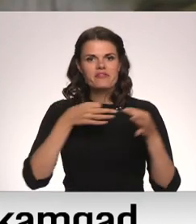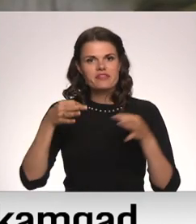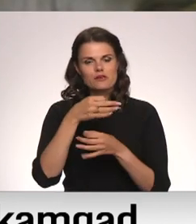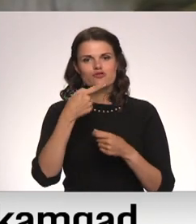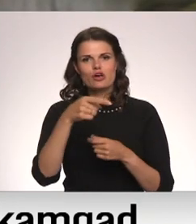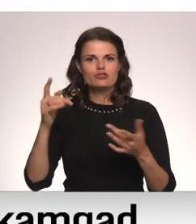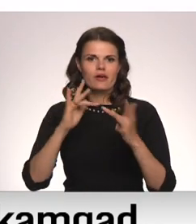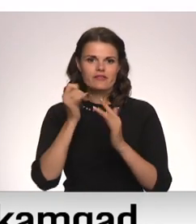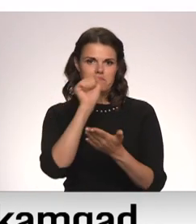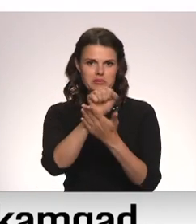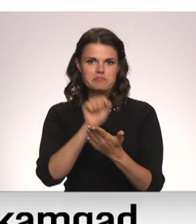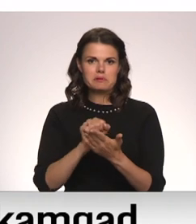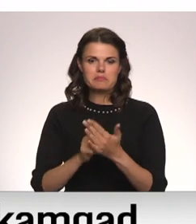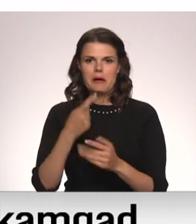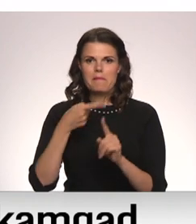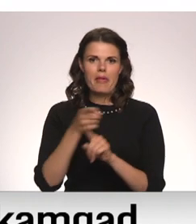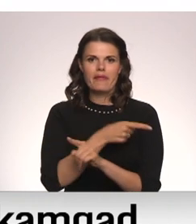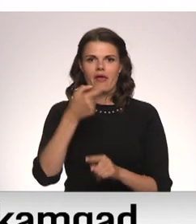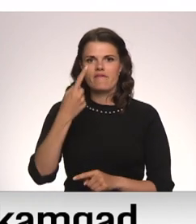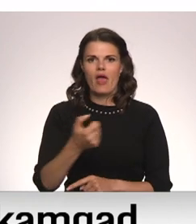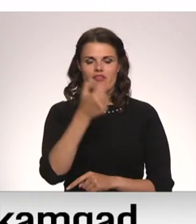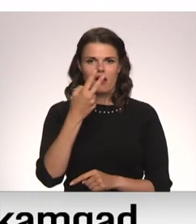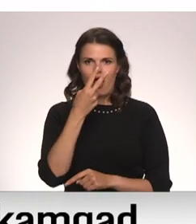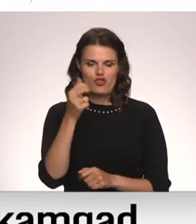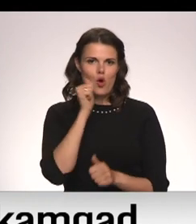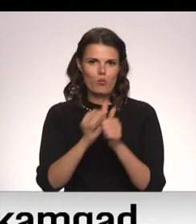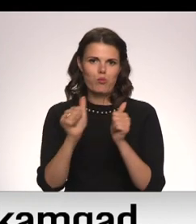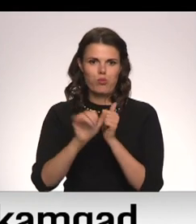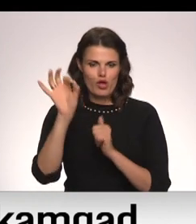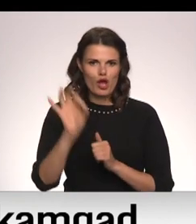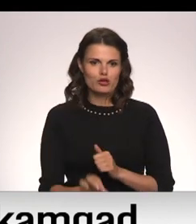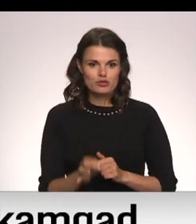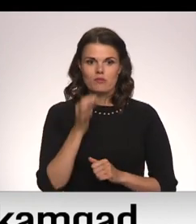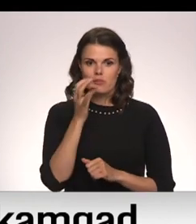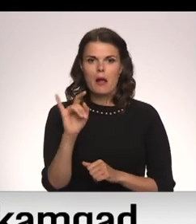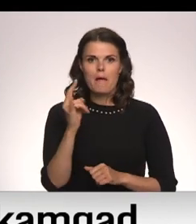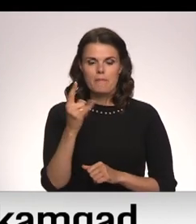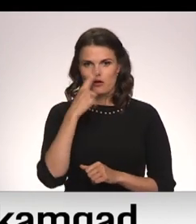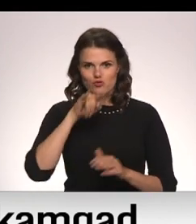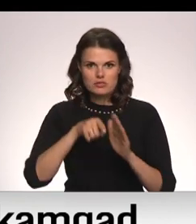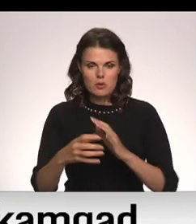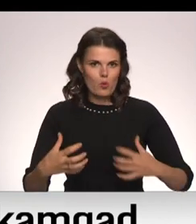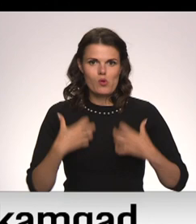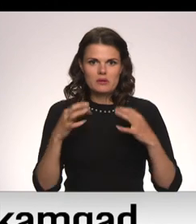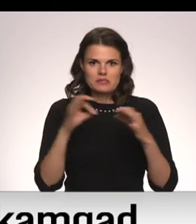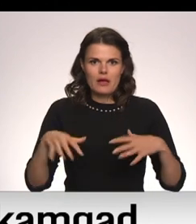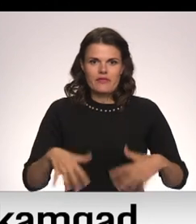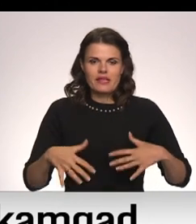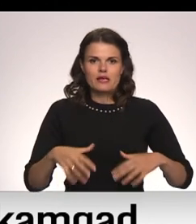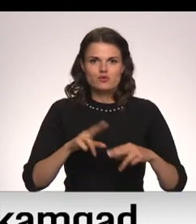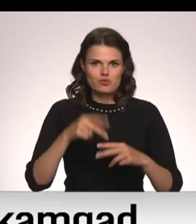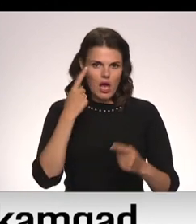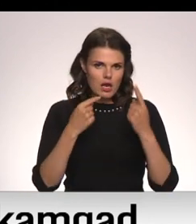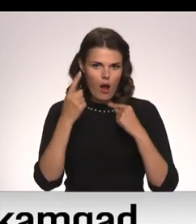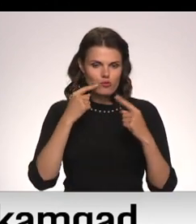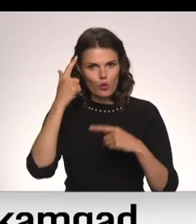sociālo tīklu grupās pēdējā gada laikā parādās arvien biežāk. Bērns no caurumiem nobijās tā, ka sāka trīcēt un pat